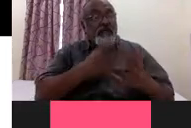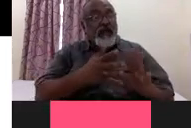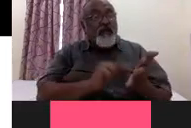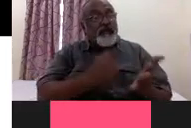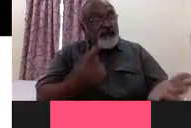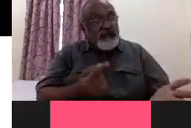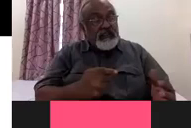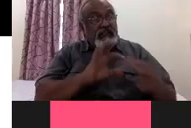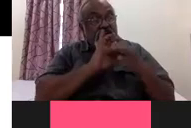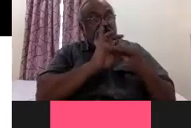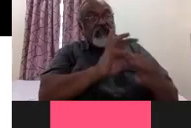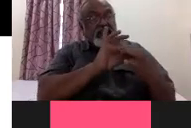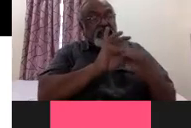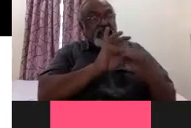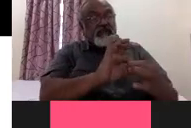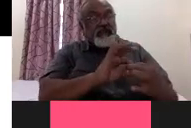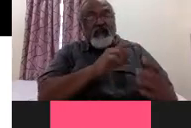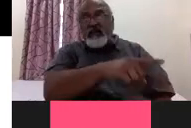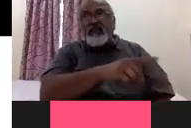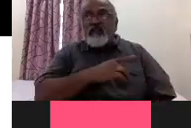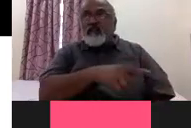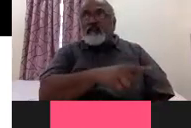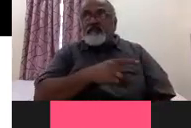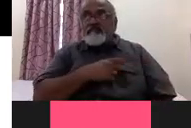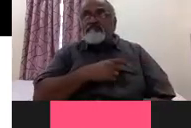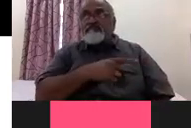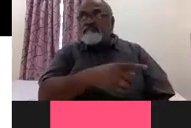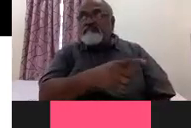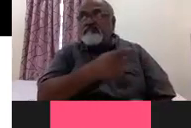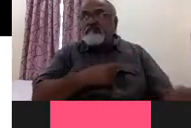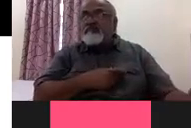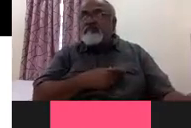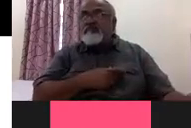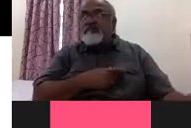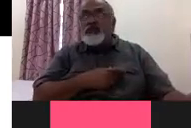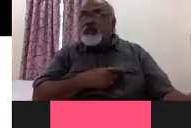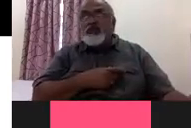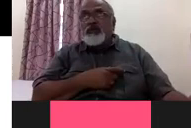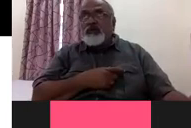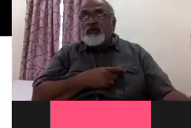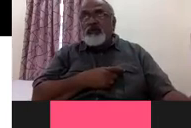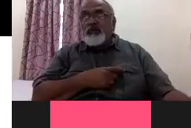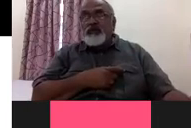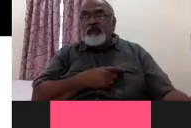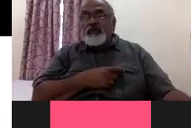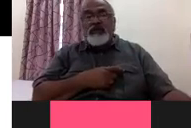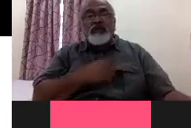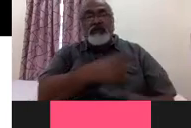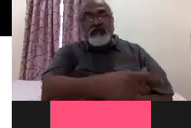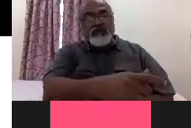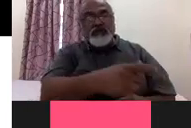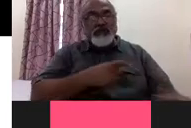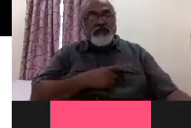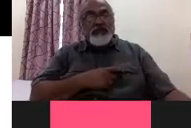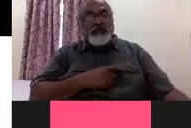को समझना, अंडरस्टैंडिंग एक्सेट्रा इज empathy. होता क्या, what I've observed when people get sympathy is your